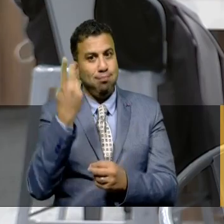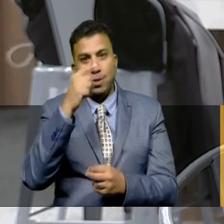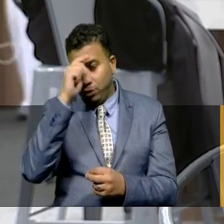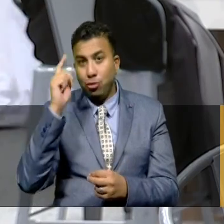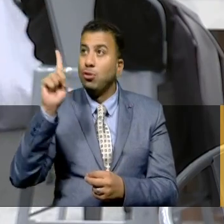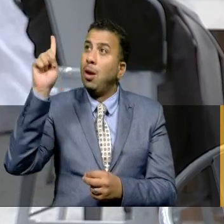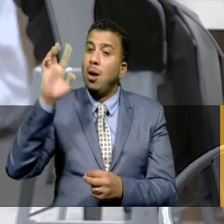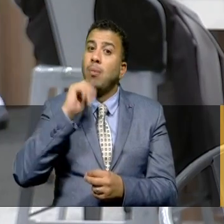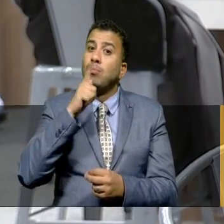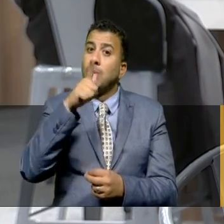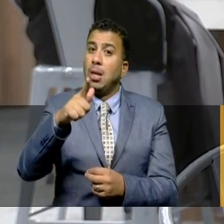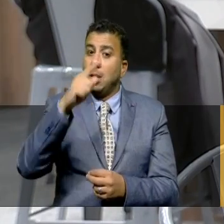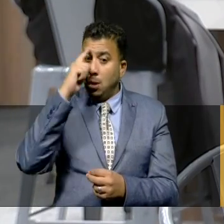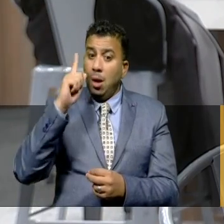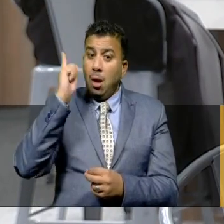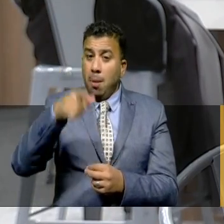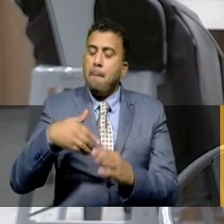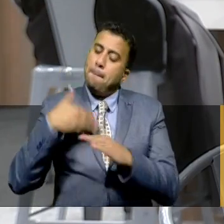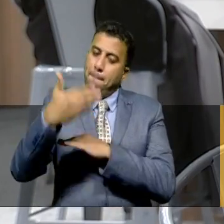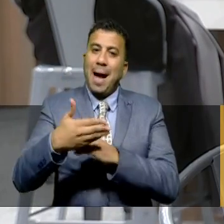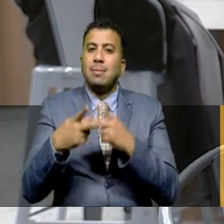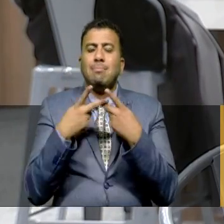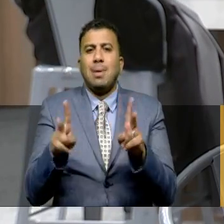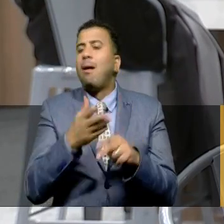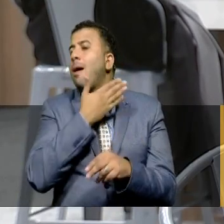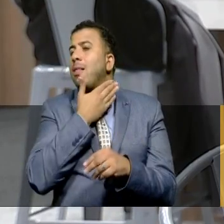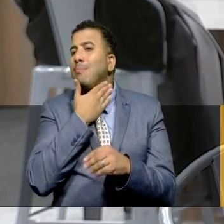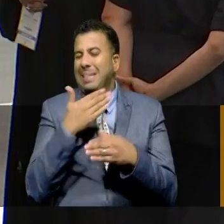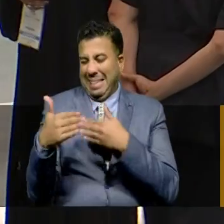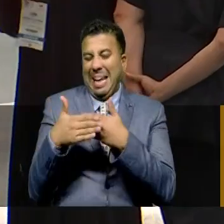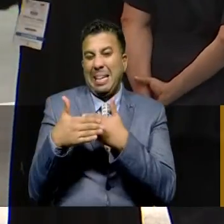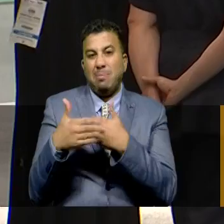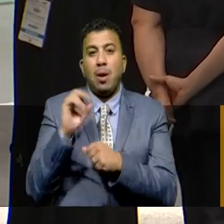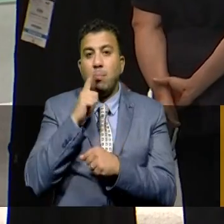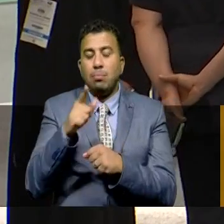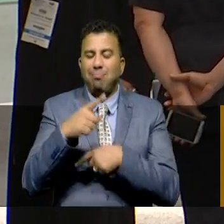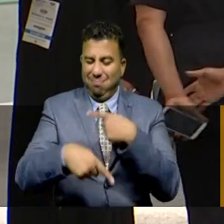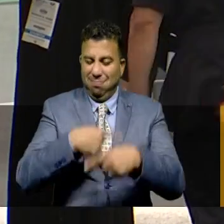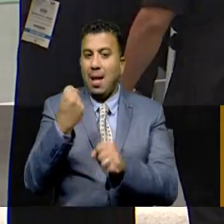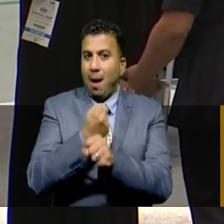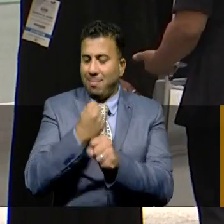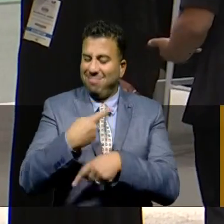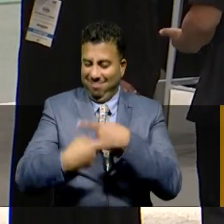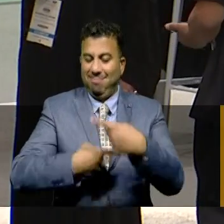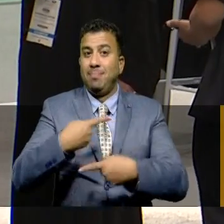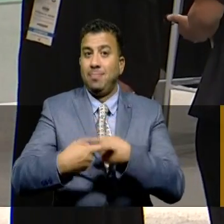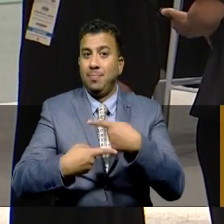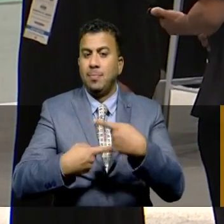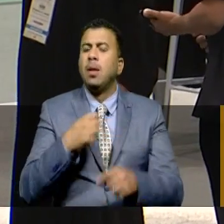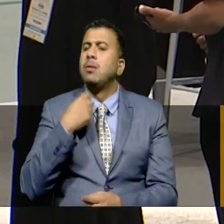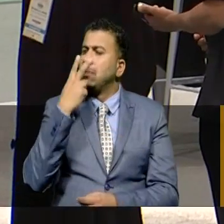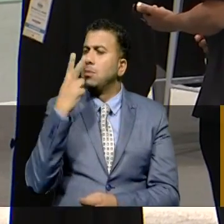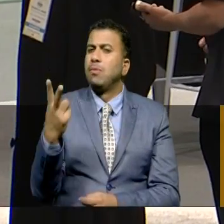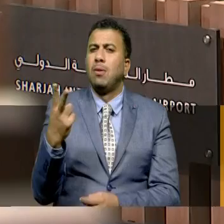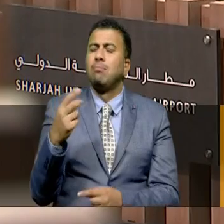ففي توجه إن شاء الله أن احنا بنطلق بعد إن شاء الله خدمات قريبة، لكن في قيد التنفيذ. هذا وستشهد أيام